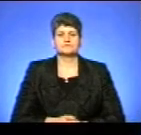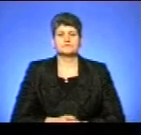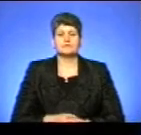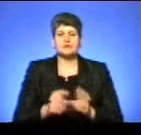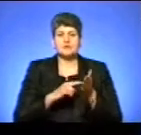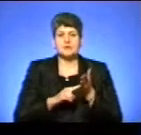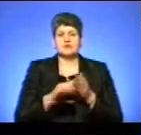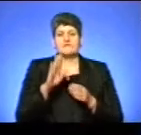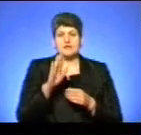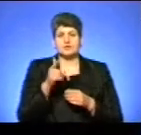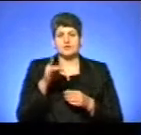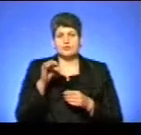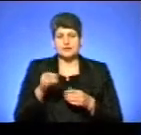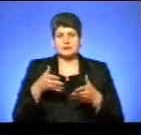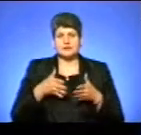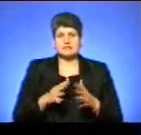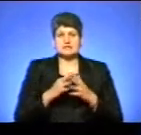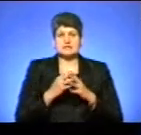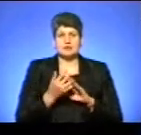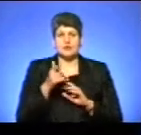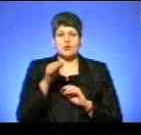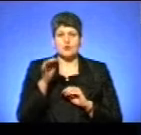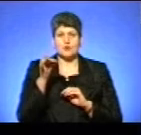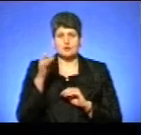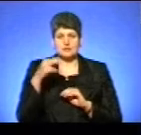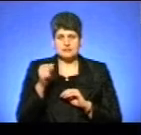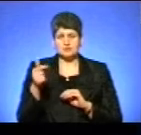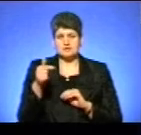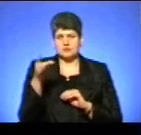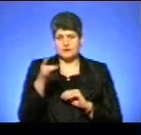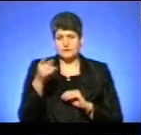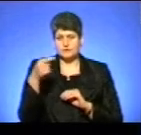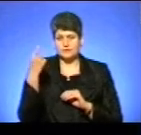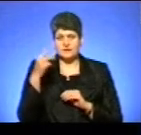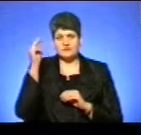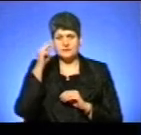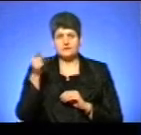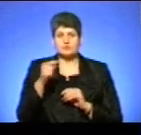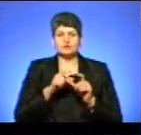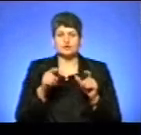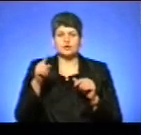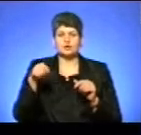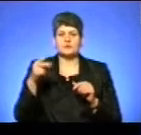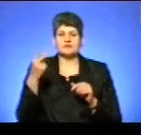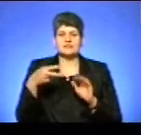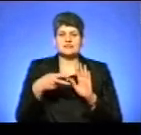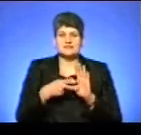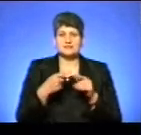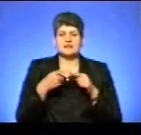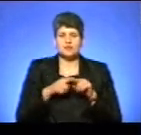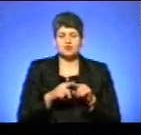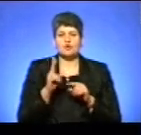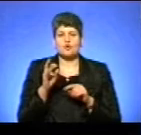Зазначу, Віктор Гурняк народився у селі Городниця Гусятинського району на Тернопільщині. Навчався в тернопільській школі номер 27 у технічному